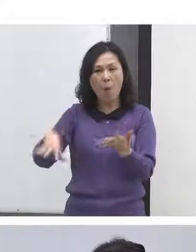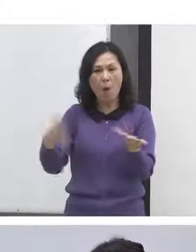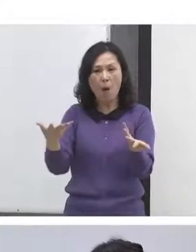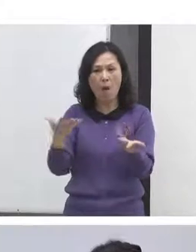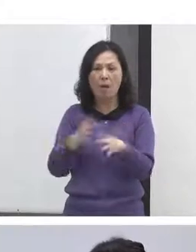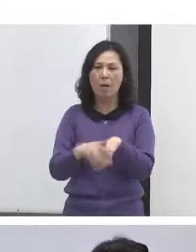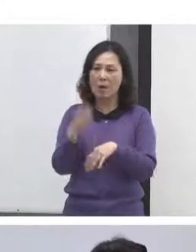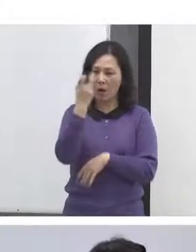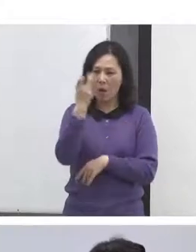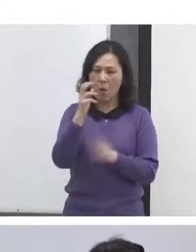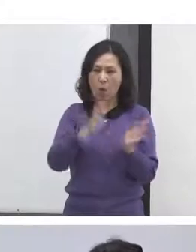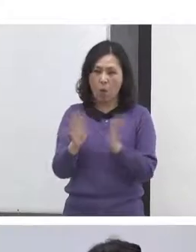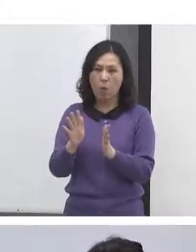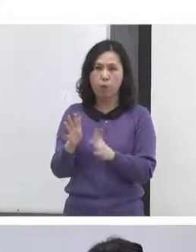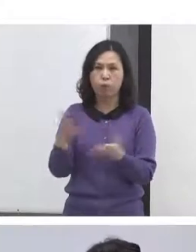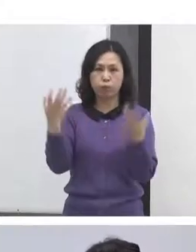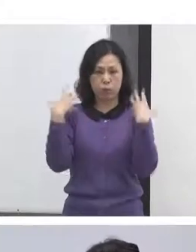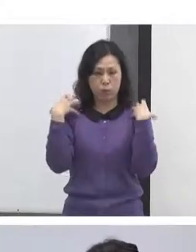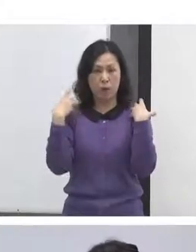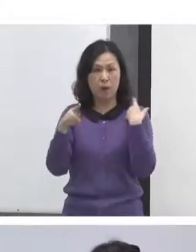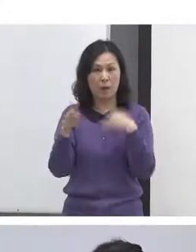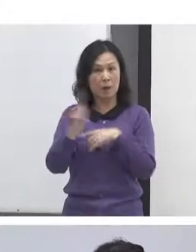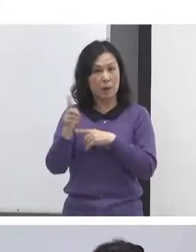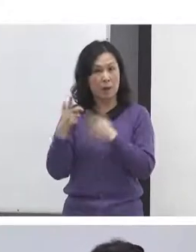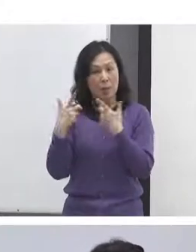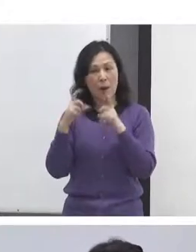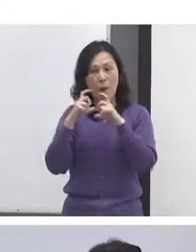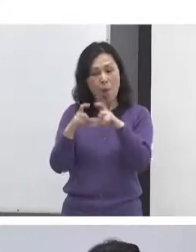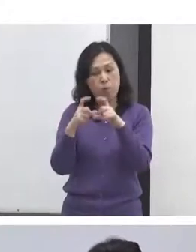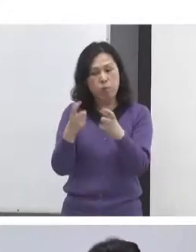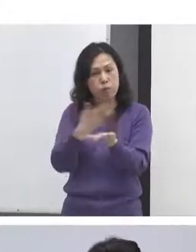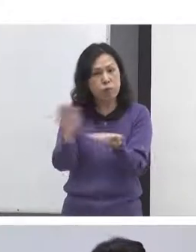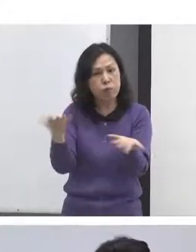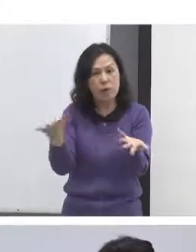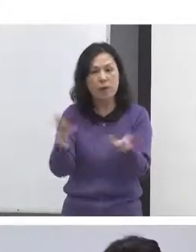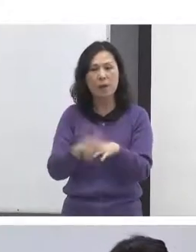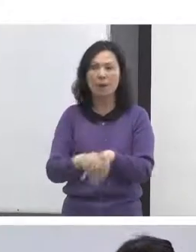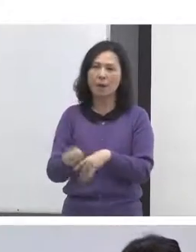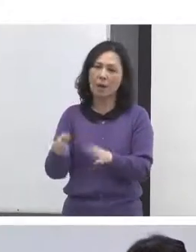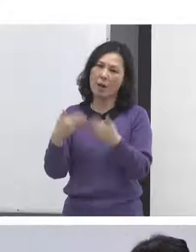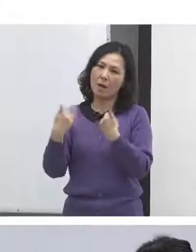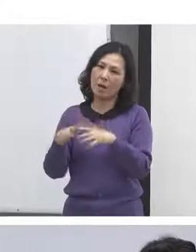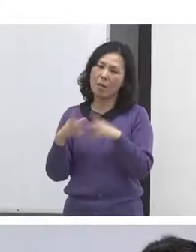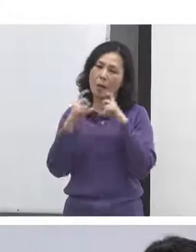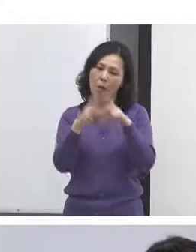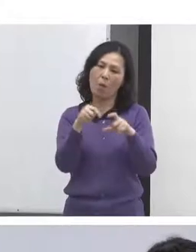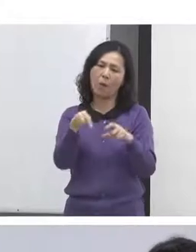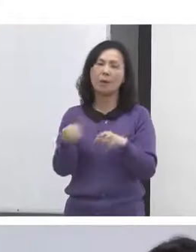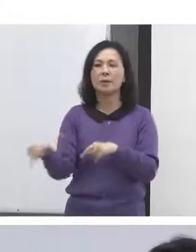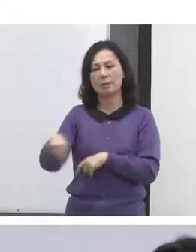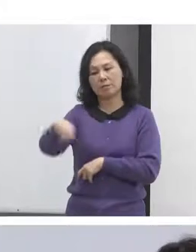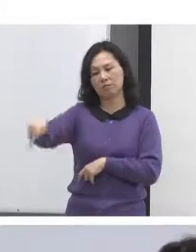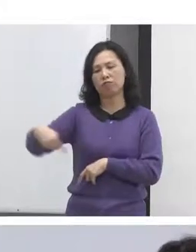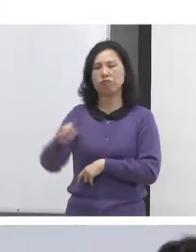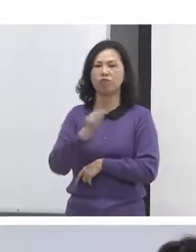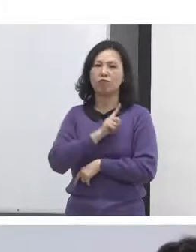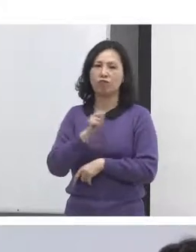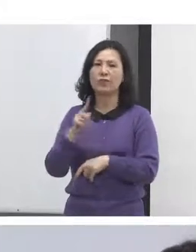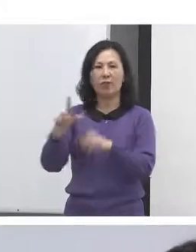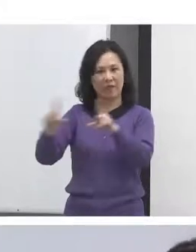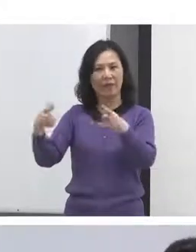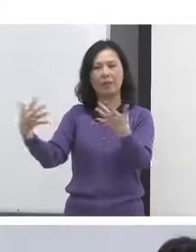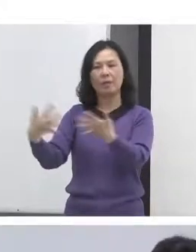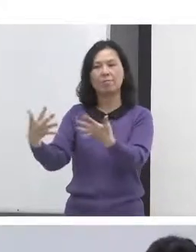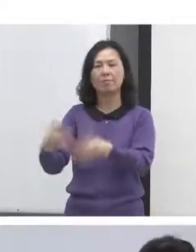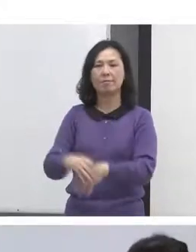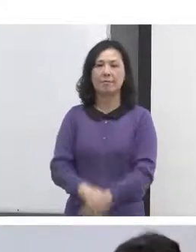就是管理的人，或要怎么样去回应，或者说他们觉得需不需要回应，这个就是一个很大的问题嘛。好，那最后